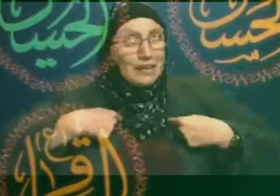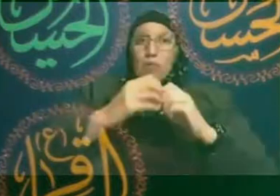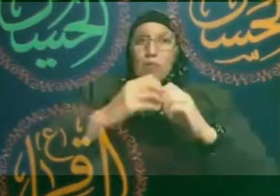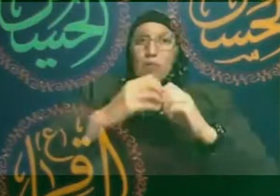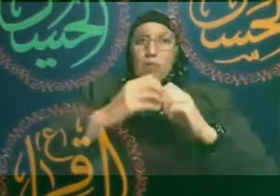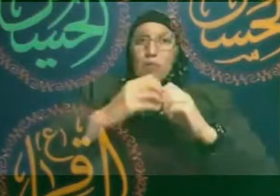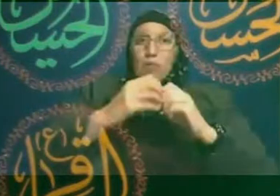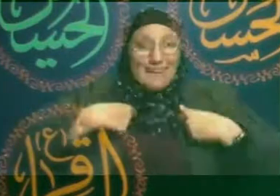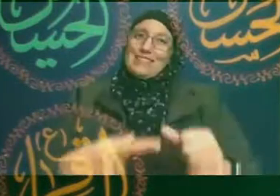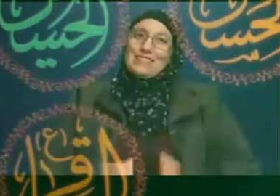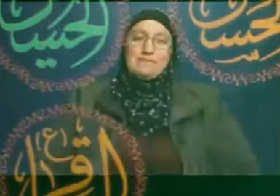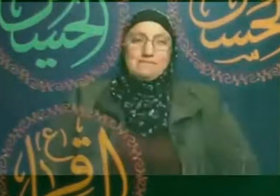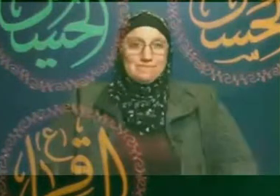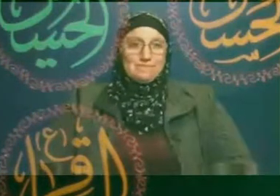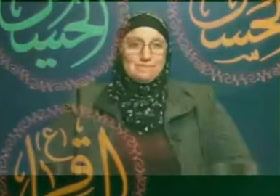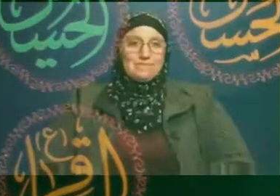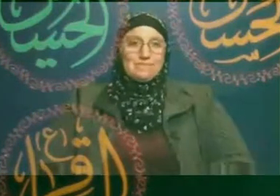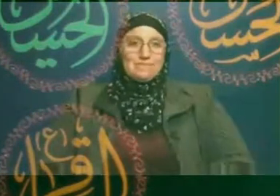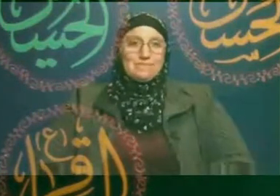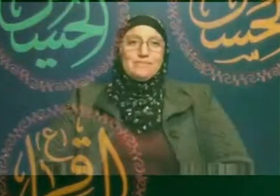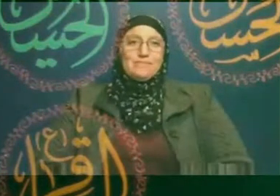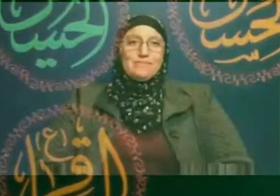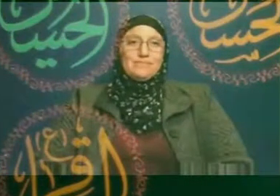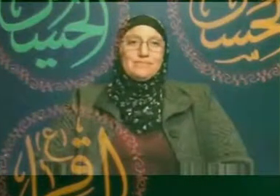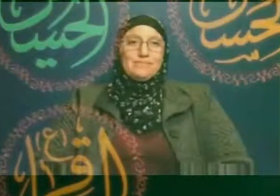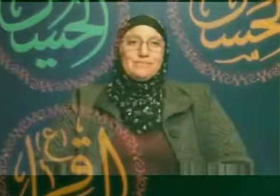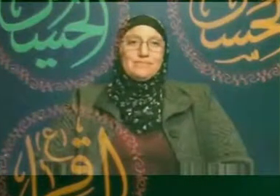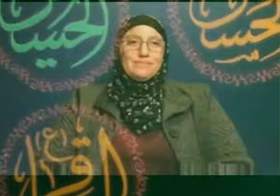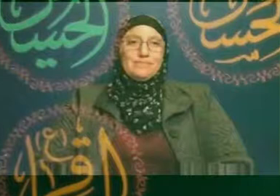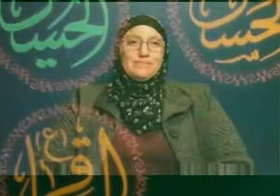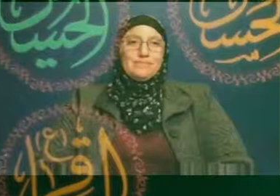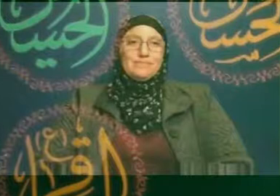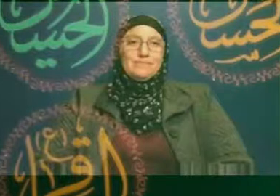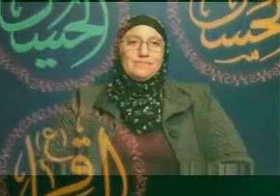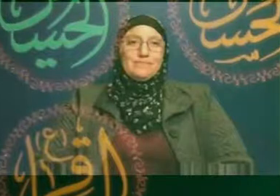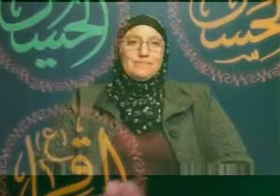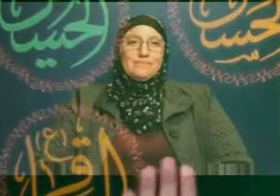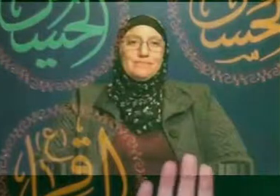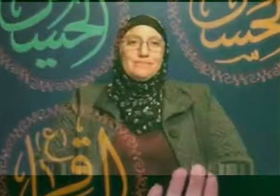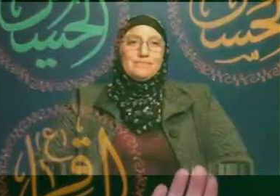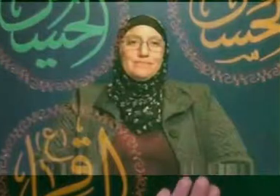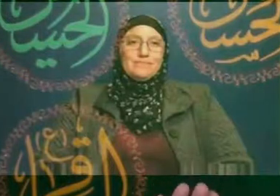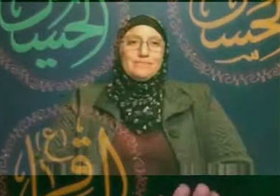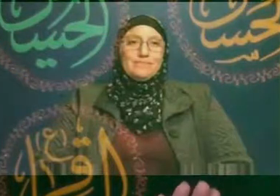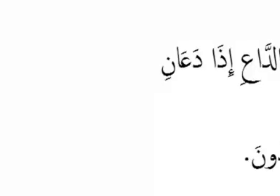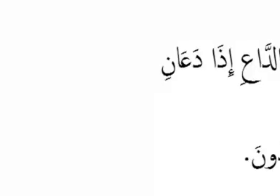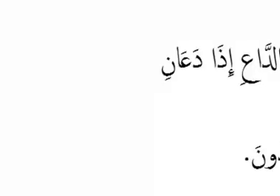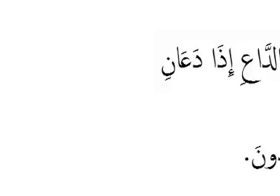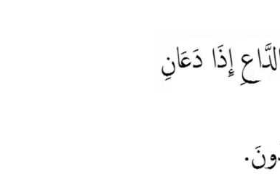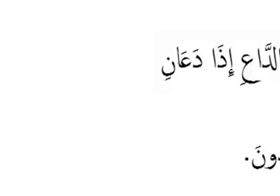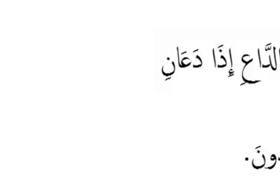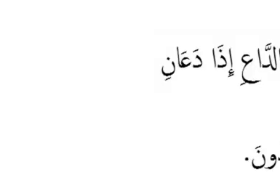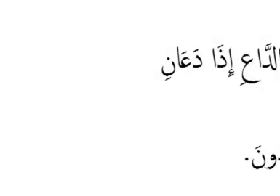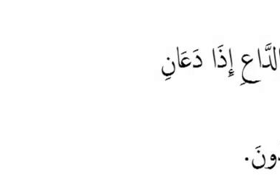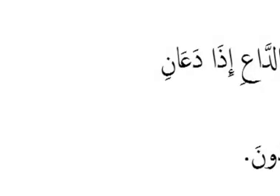لِي Then ask me to grant you. Don't worry about the rest. I am the Almighty.